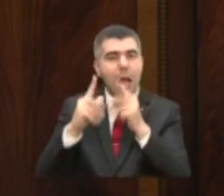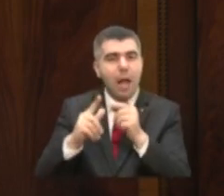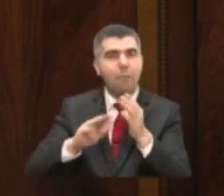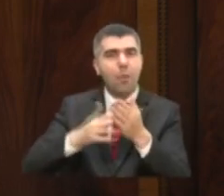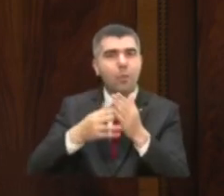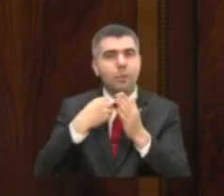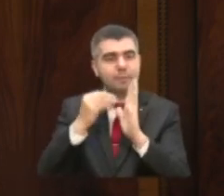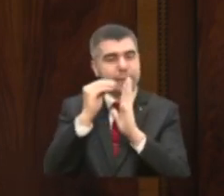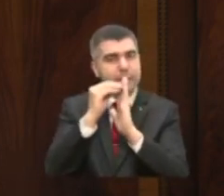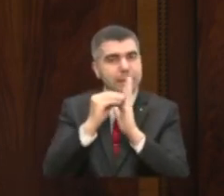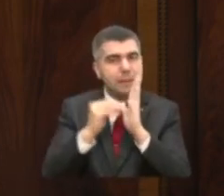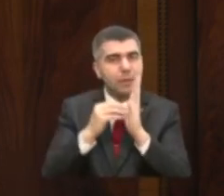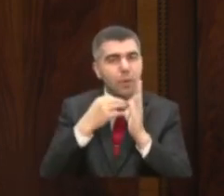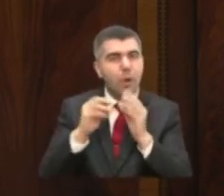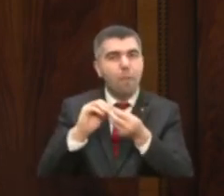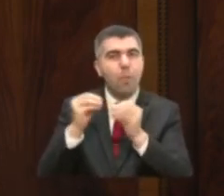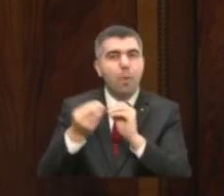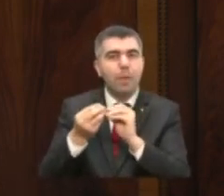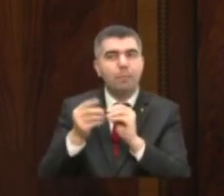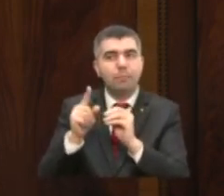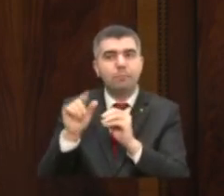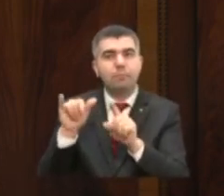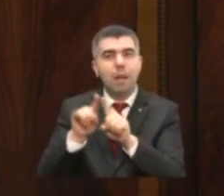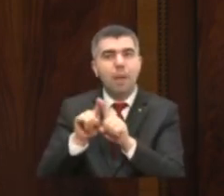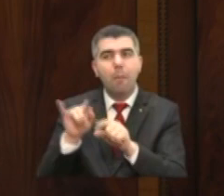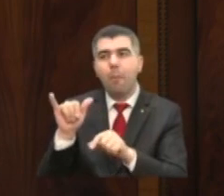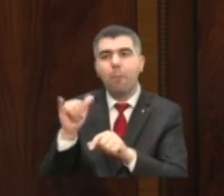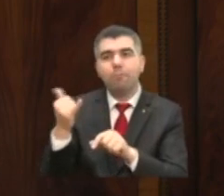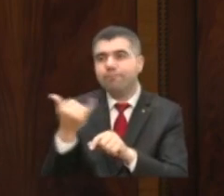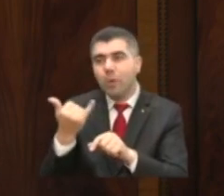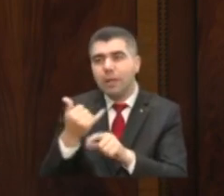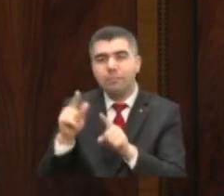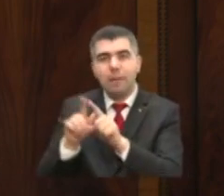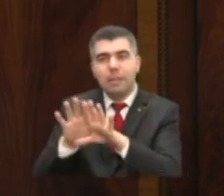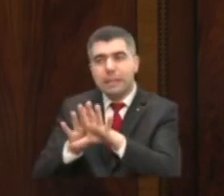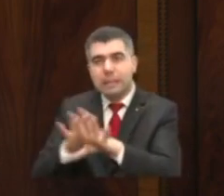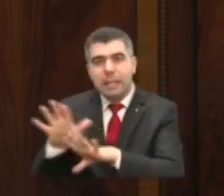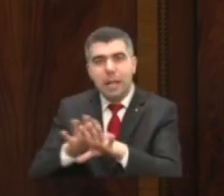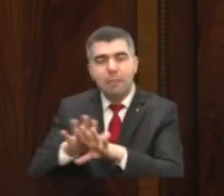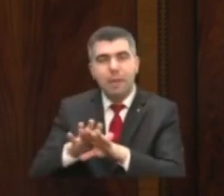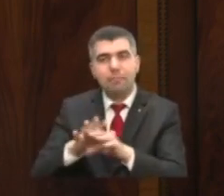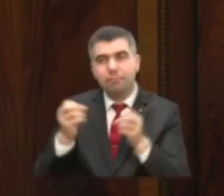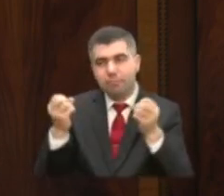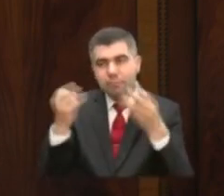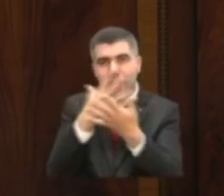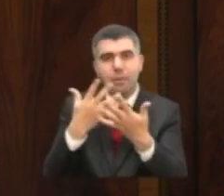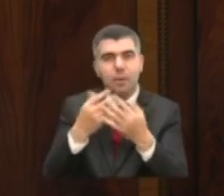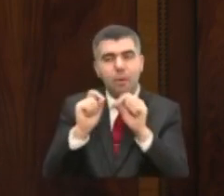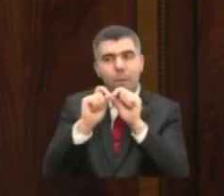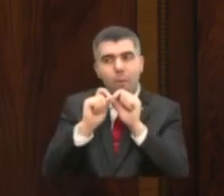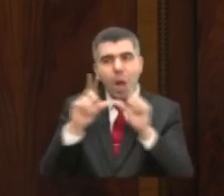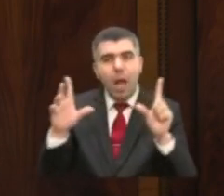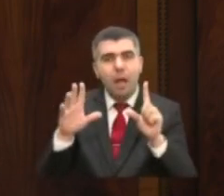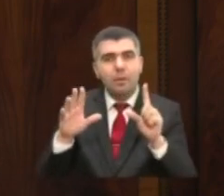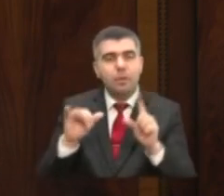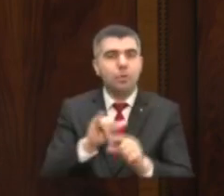في القطاعات، المشكل تدبير، مشكل حكامة، مشكل في انعدام الرؤية، مشكل في ما كاينش